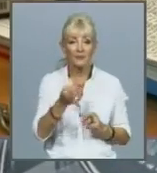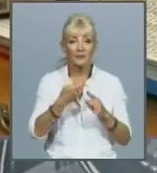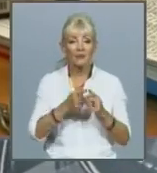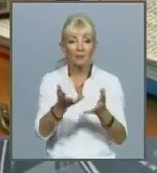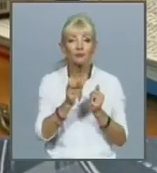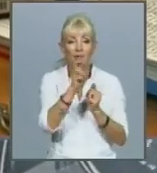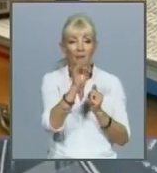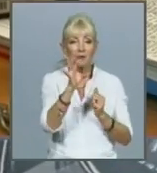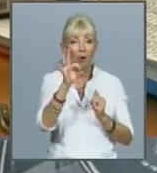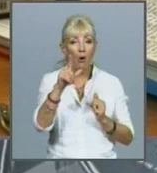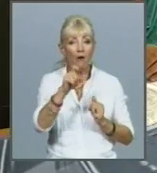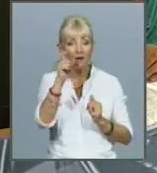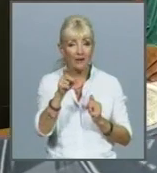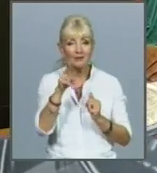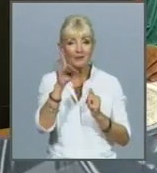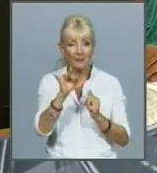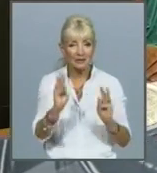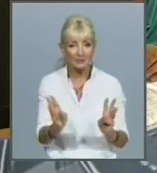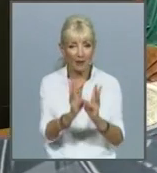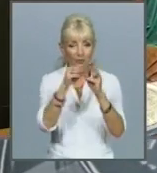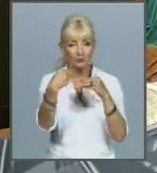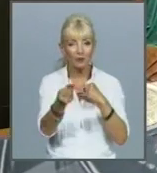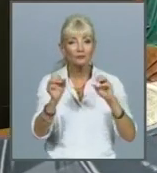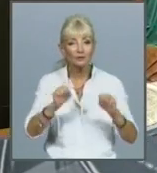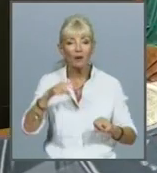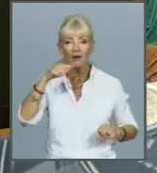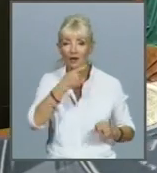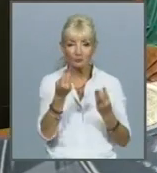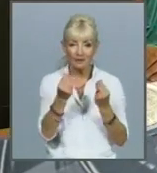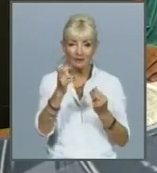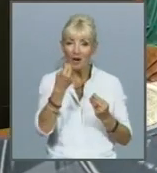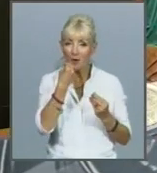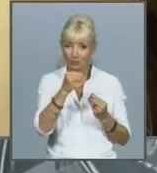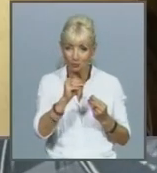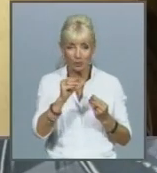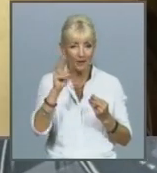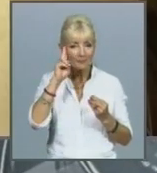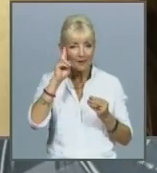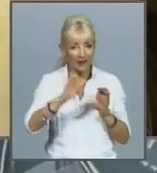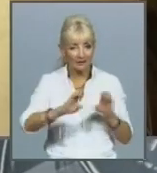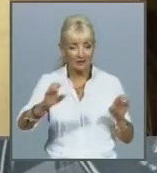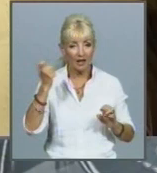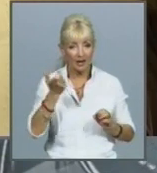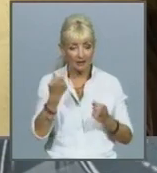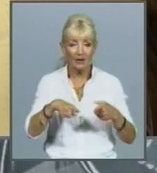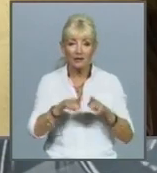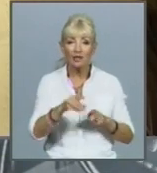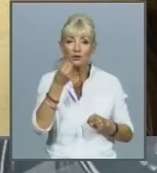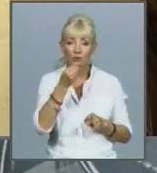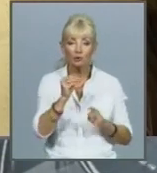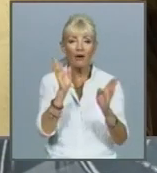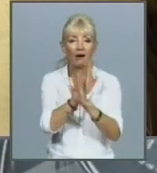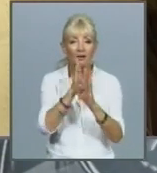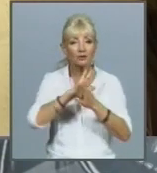отримання біогазу при спалюванні дає можливість зекономити кошти на поліпшення мереж каналізації Харкова. Також удосконалити